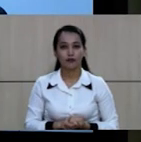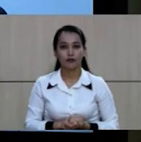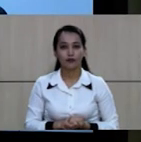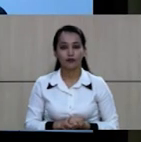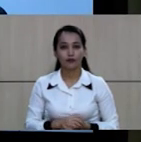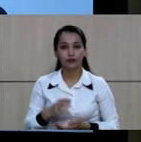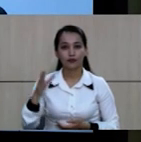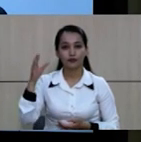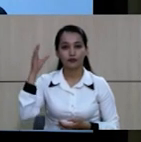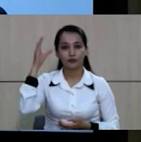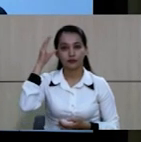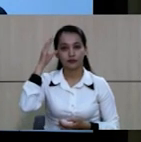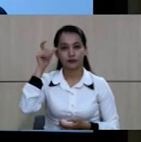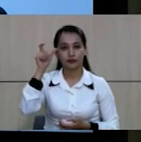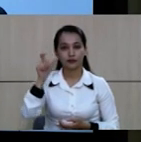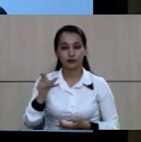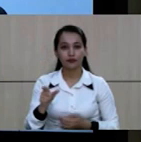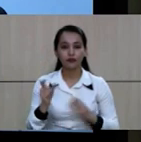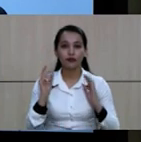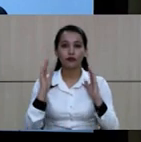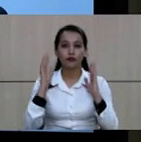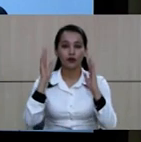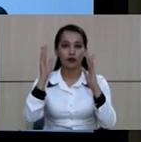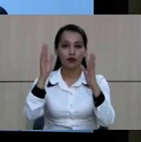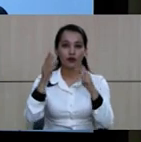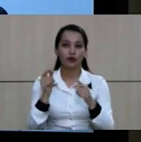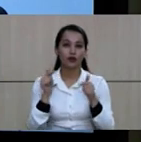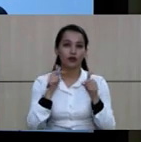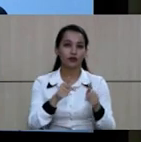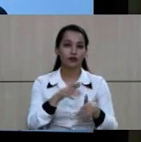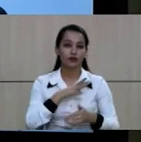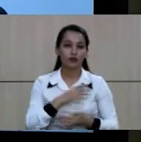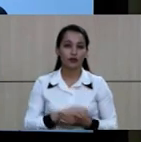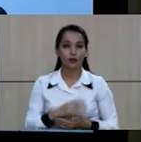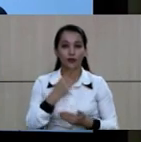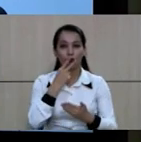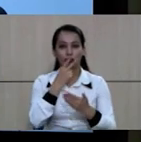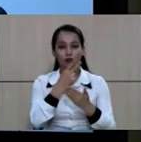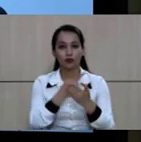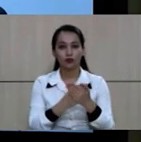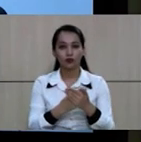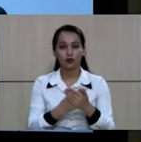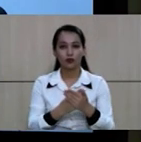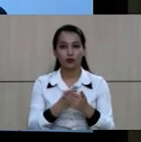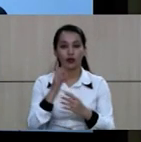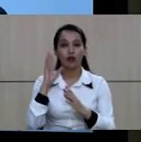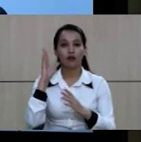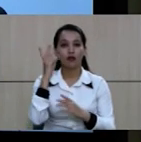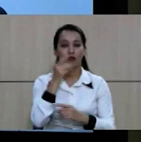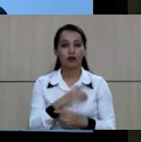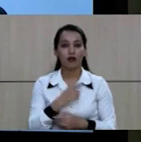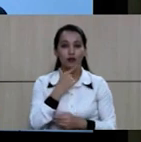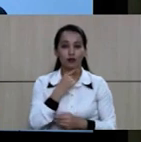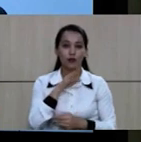Ҳаким Хозиқ бир гулистони рухафзога дохил бўлди. Кўрдики, бир шоҳ узасинда кабутар